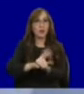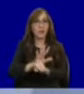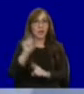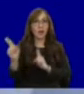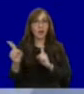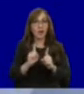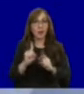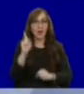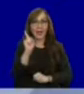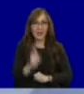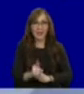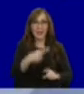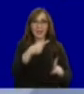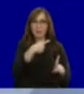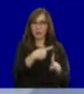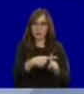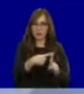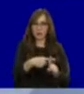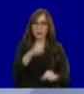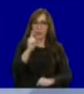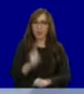Jadi harus selalu siaga